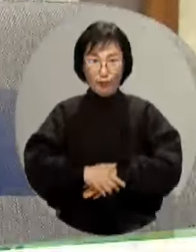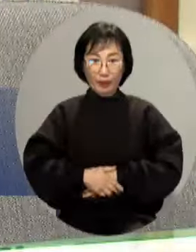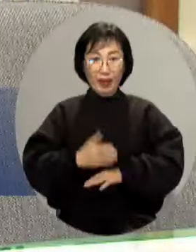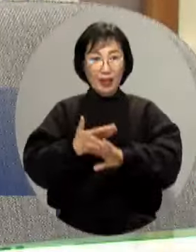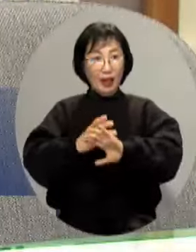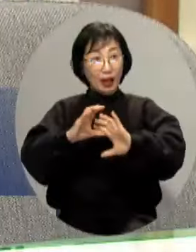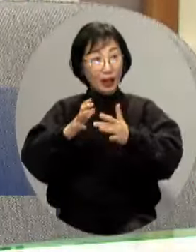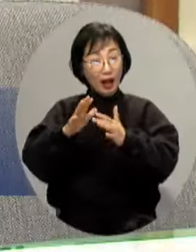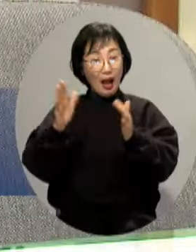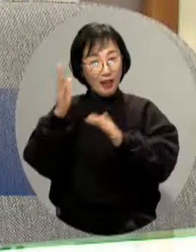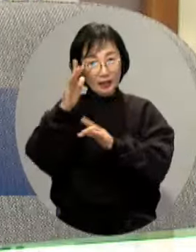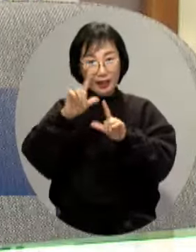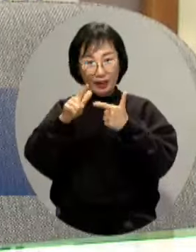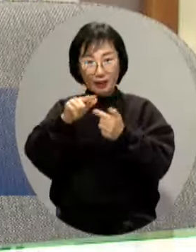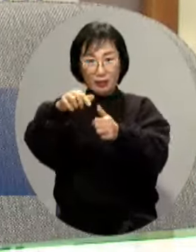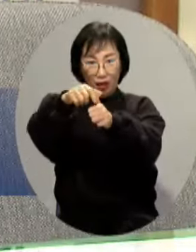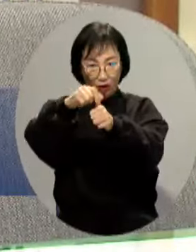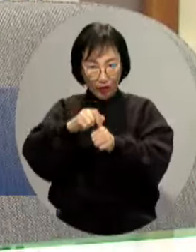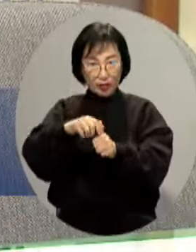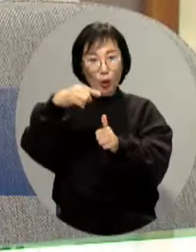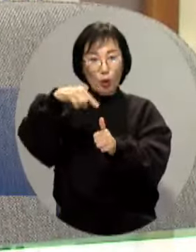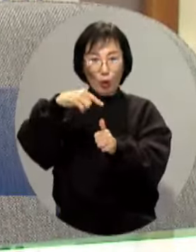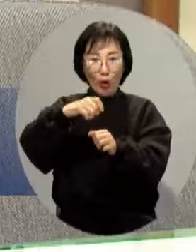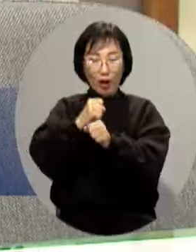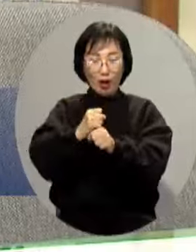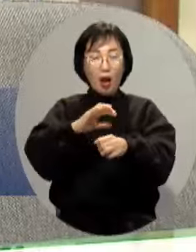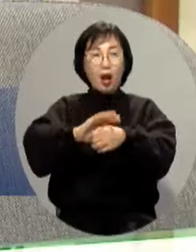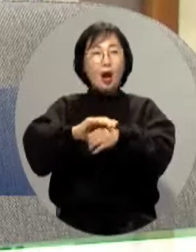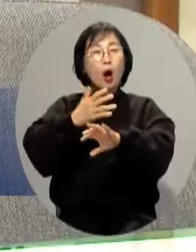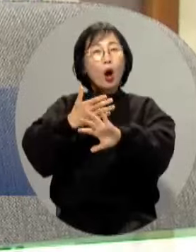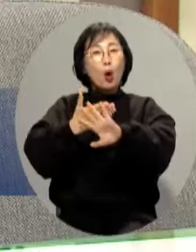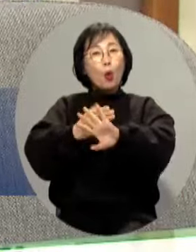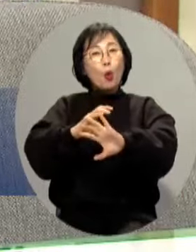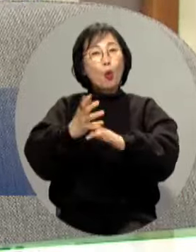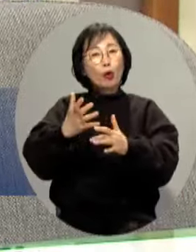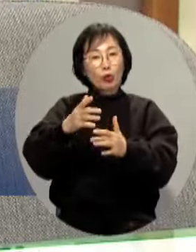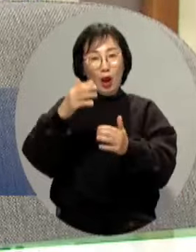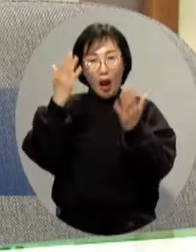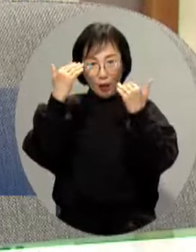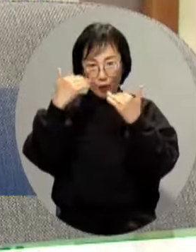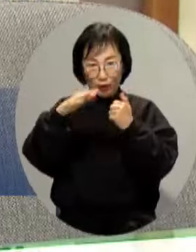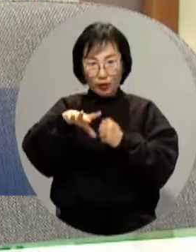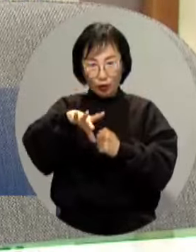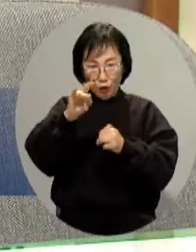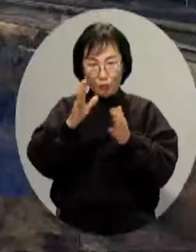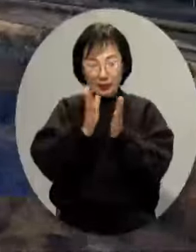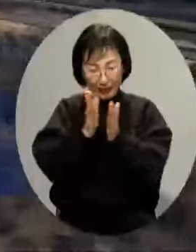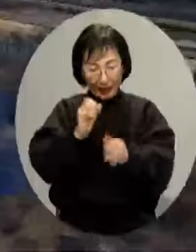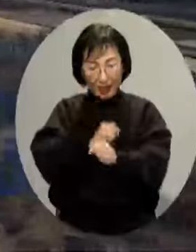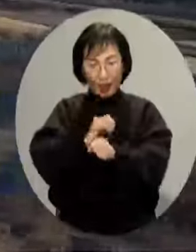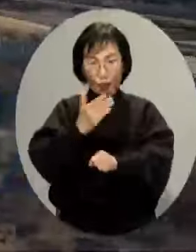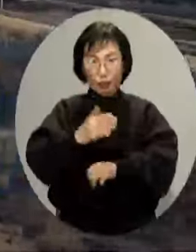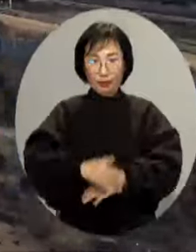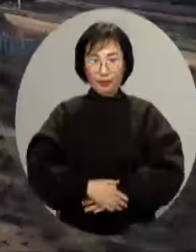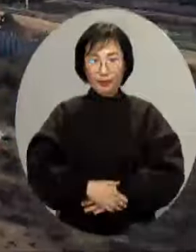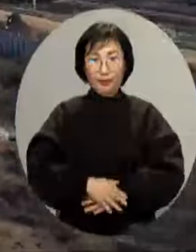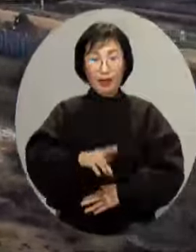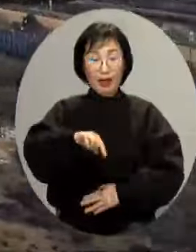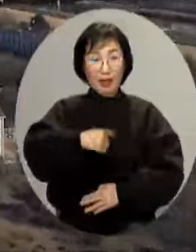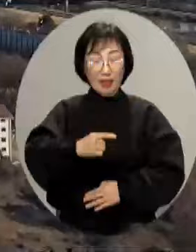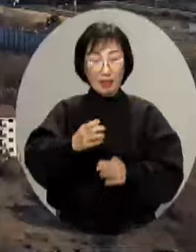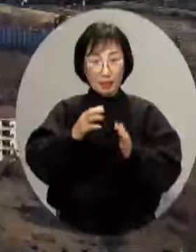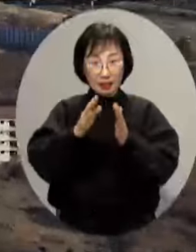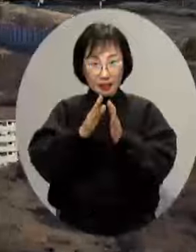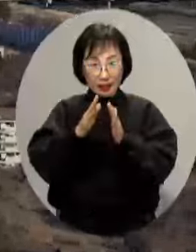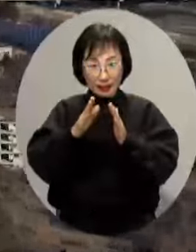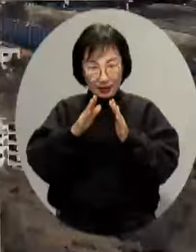외국인, 내국인을 함께 교육시키는 이제 외국 학교로서 지금 최초로 추진하게 되는 겁니다. 자치도 출범